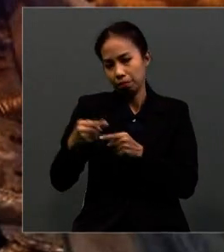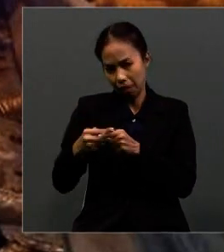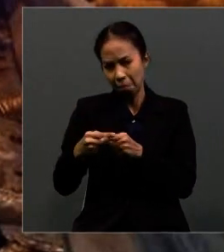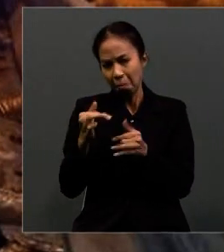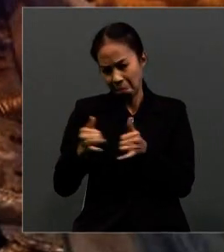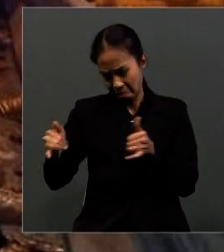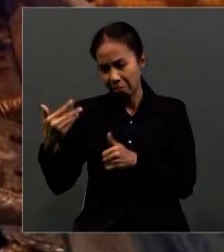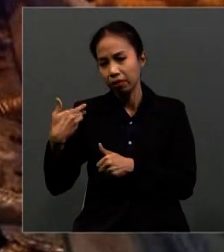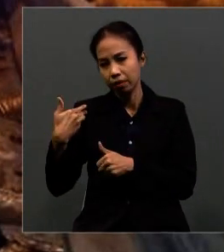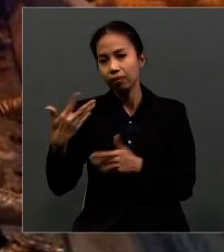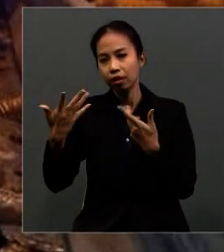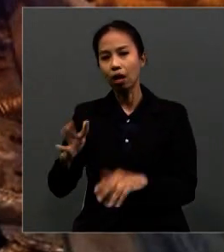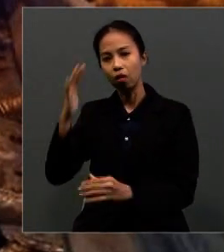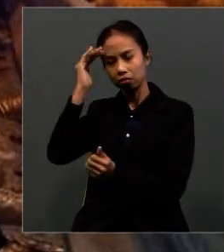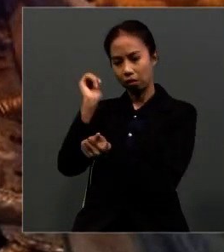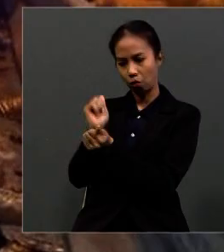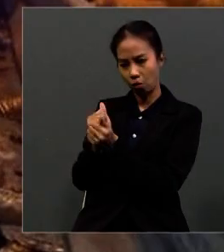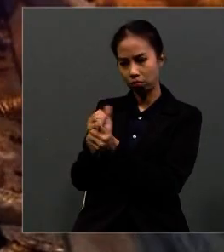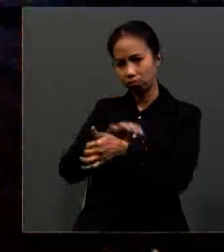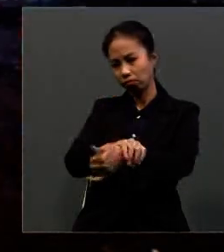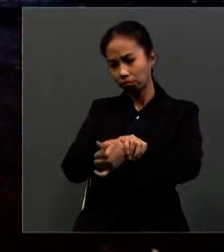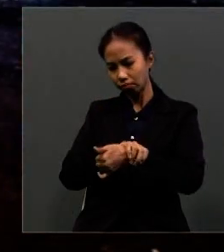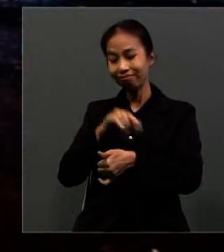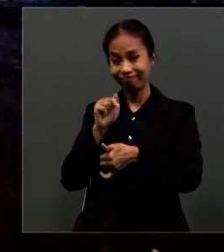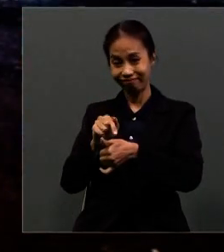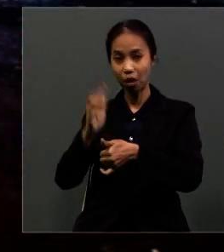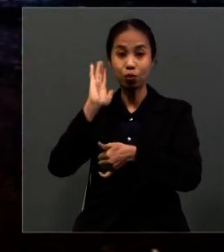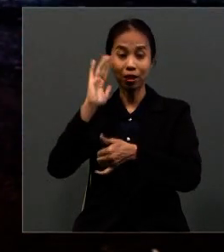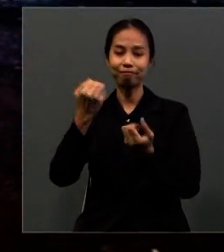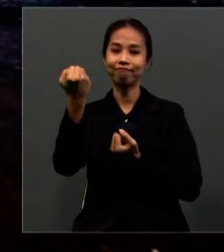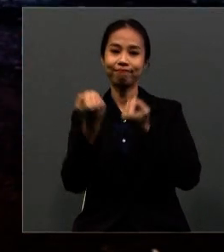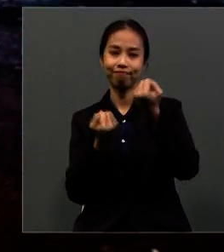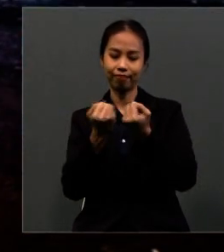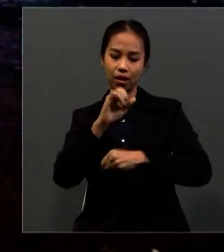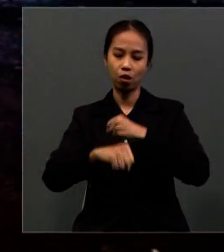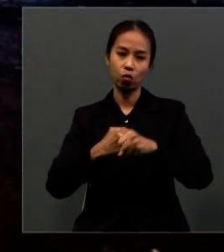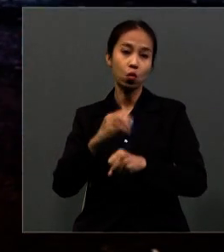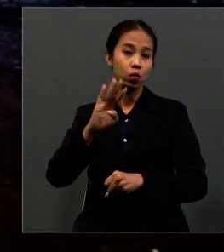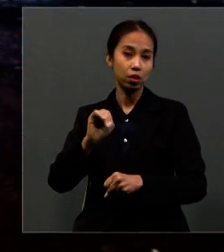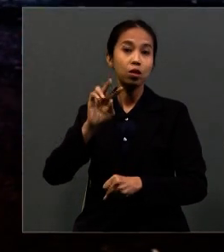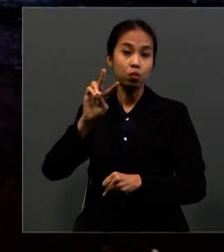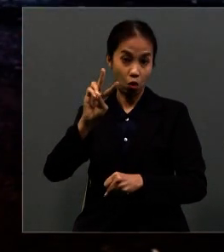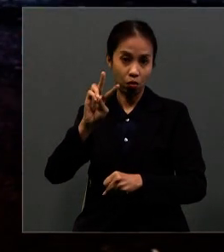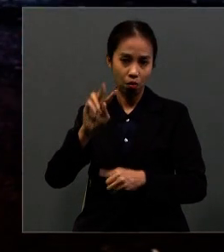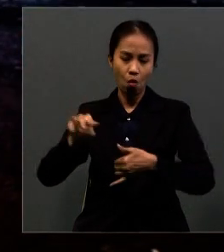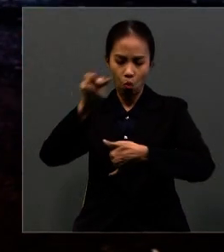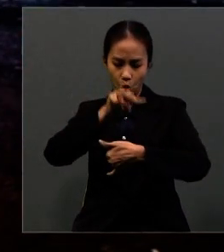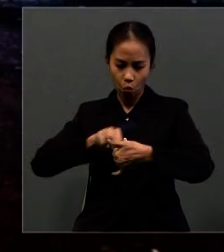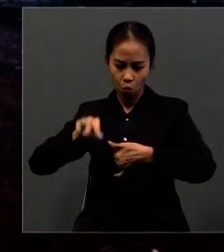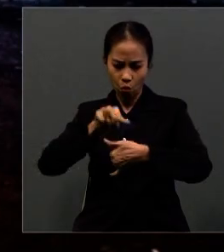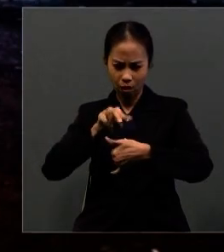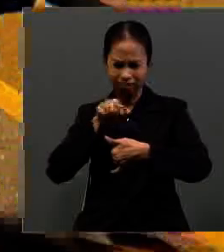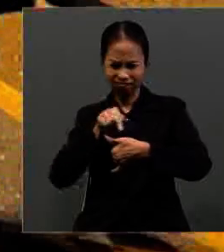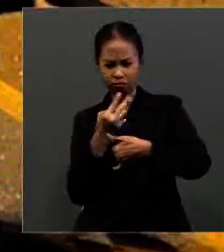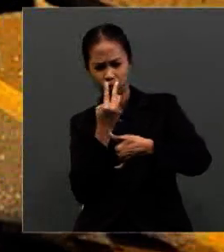นต่อมาครับตำรวจได้คุมตัวนายอนุสรอายุ42ปีคนขับรถเทรลเลอร์ไปตรวจหาสารในร่างกายเพราะว่าอยู่ในอา